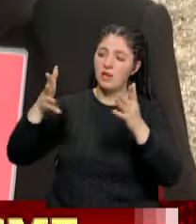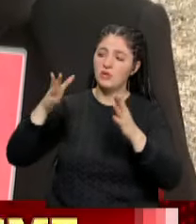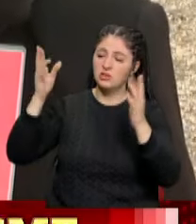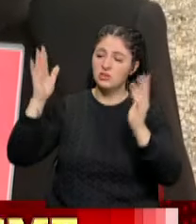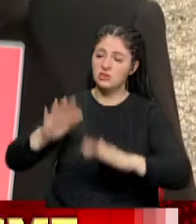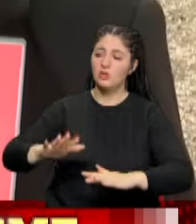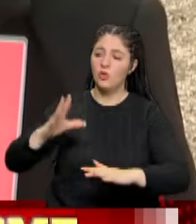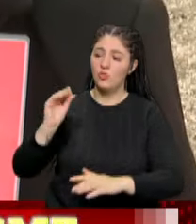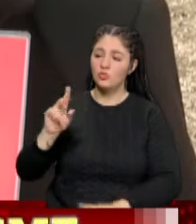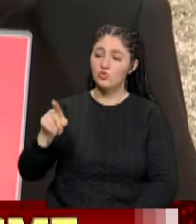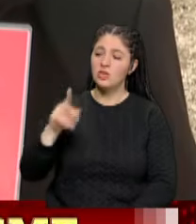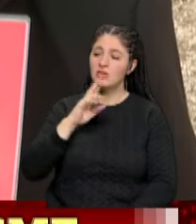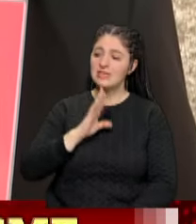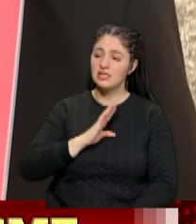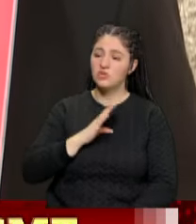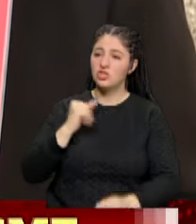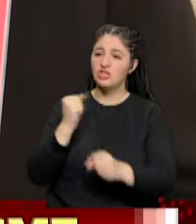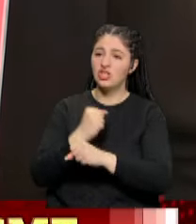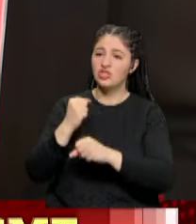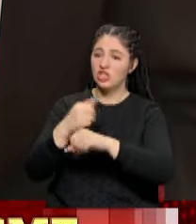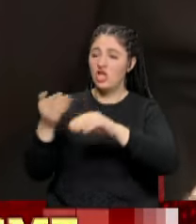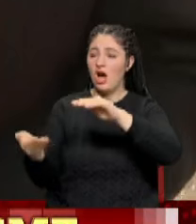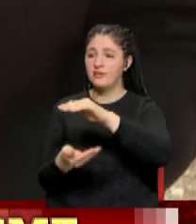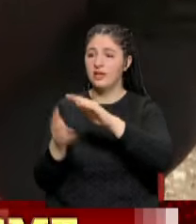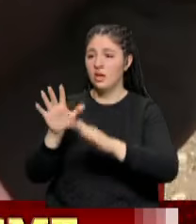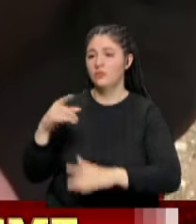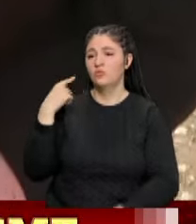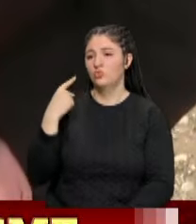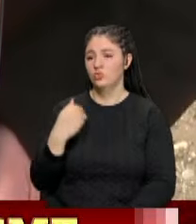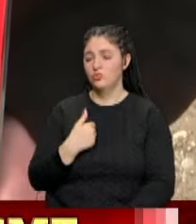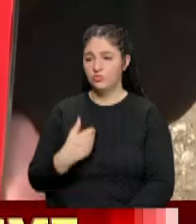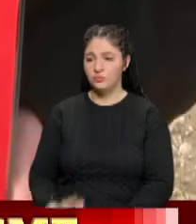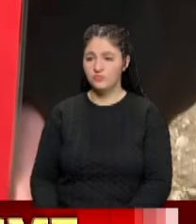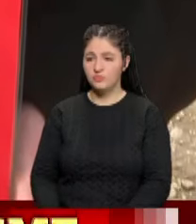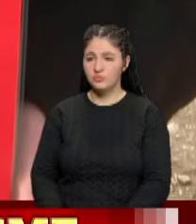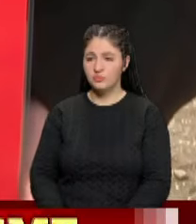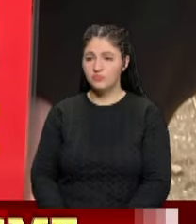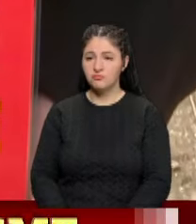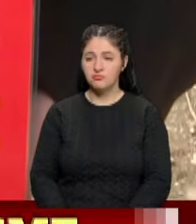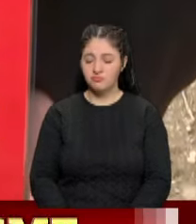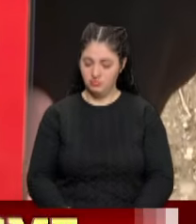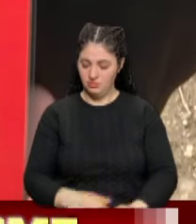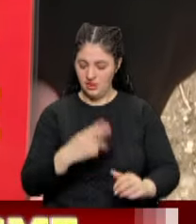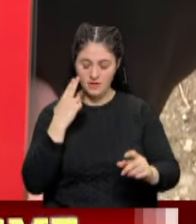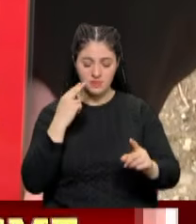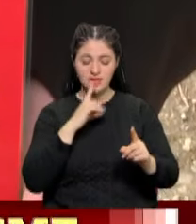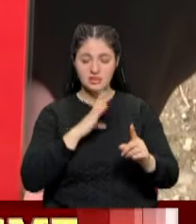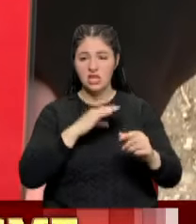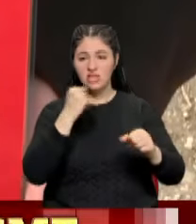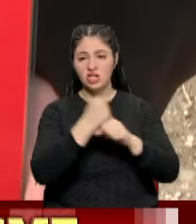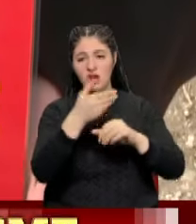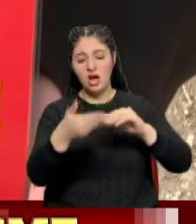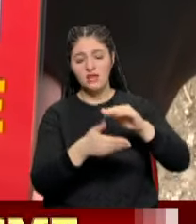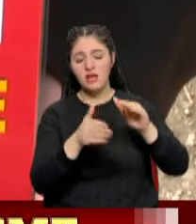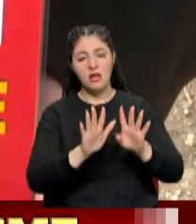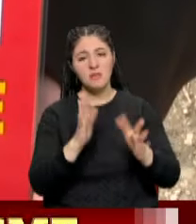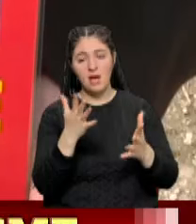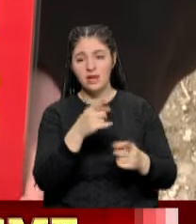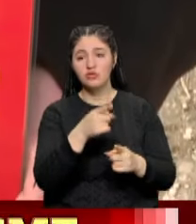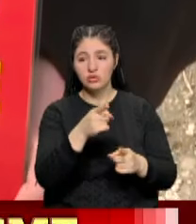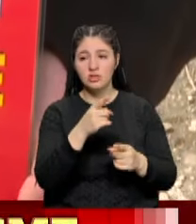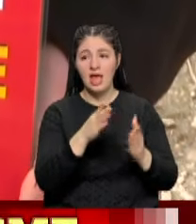apartmanların yıkıldığını, kızımın taşların altında kaldığını düşündüm. Efendim, kızınız taşların altında belki de kalmadı.